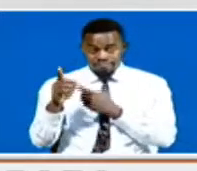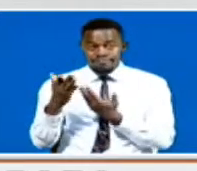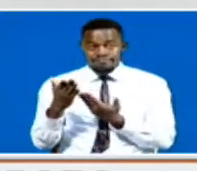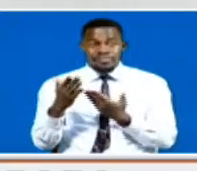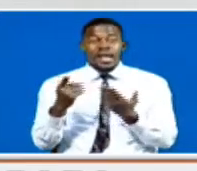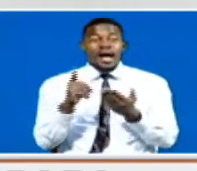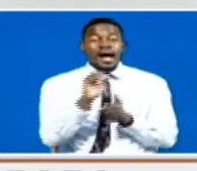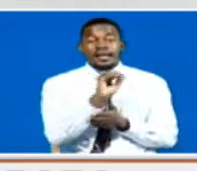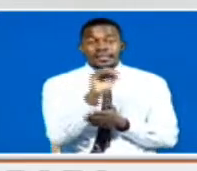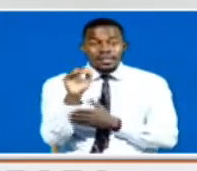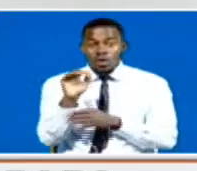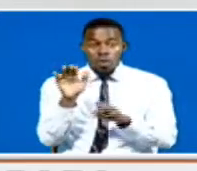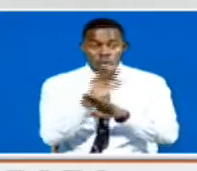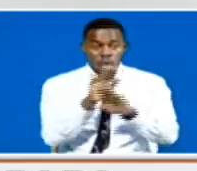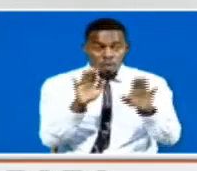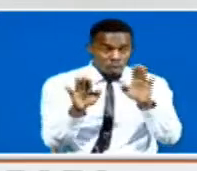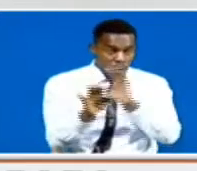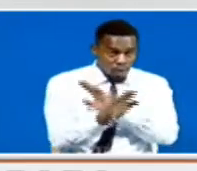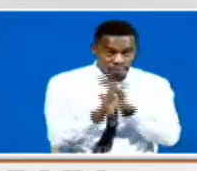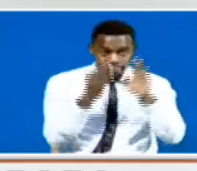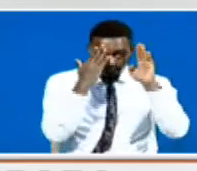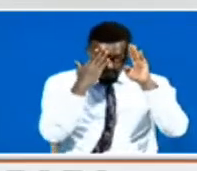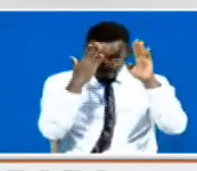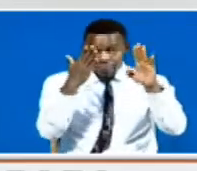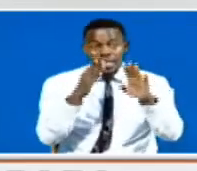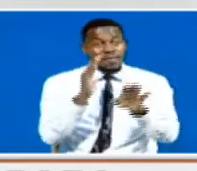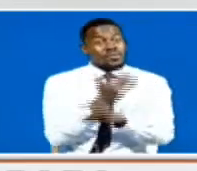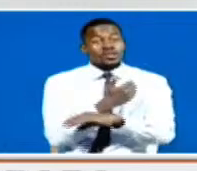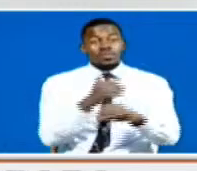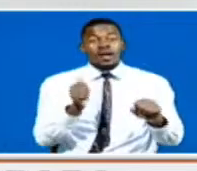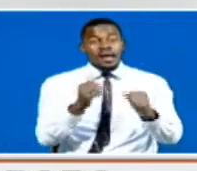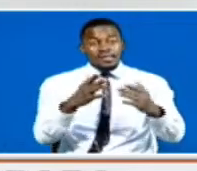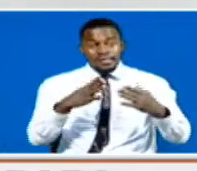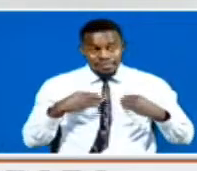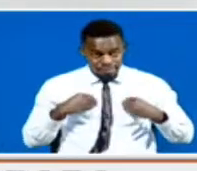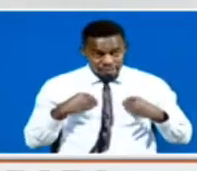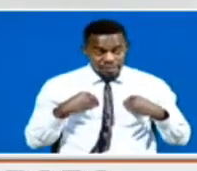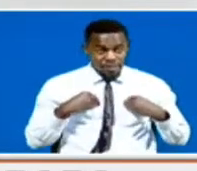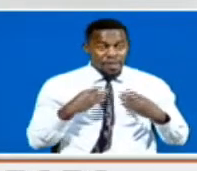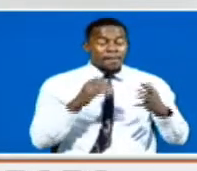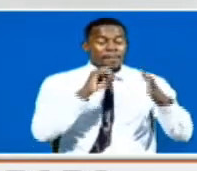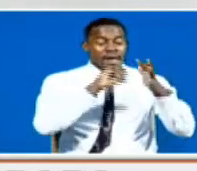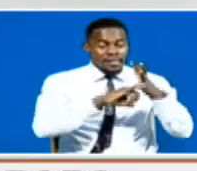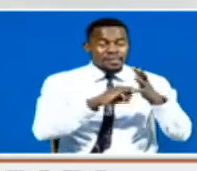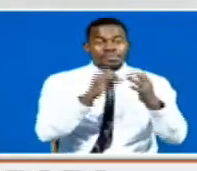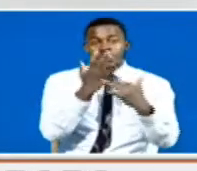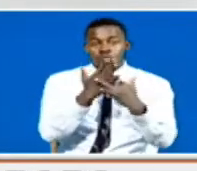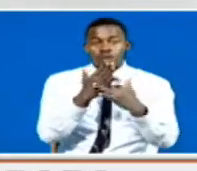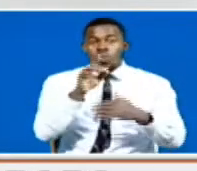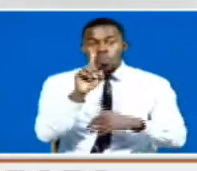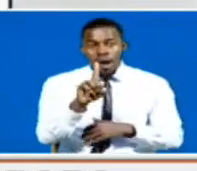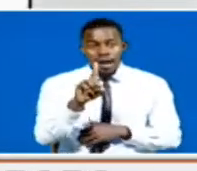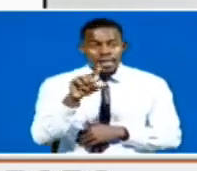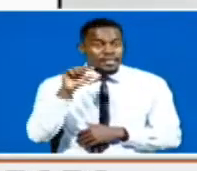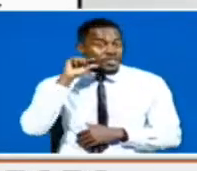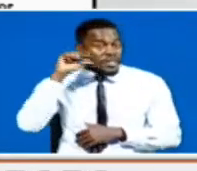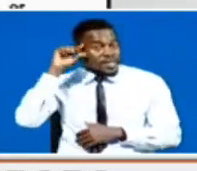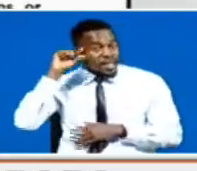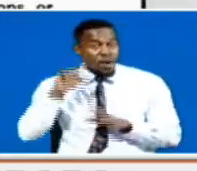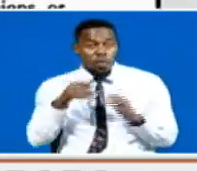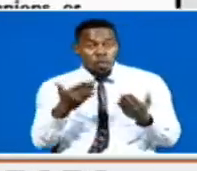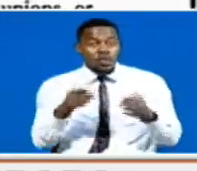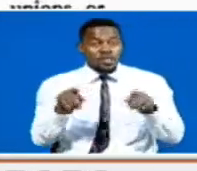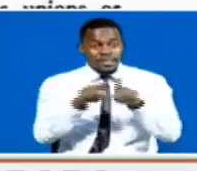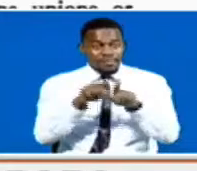maelekezo mapadri wanaohudumu jijini kutobariki wapenzi hao kwa msingi kwamba mahusiano ya jinsia moja yanakiuka maadili